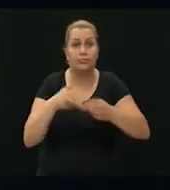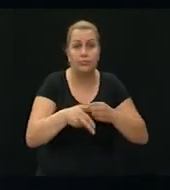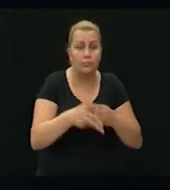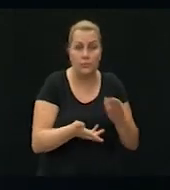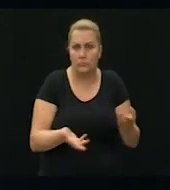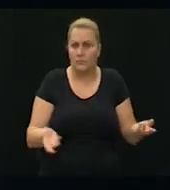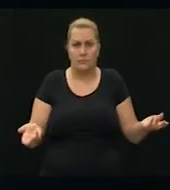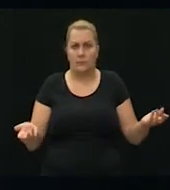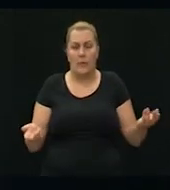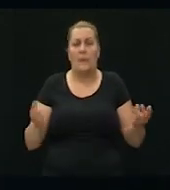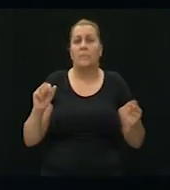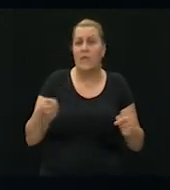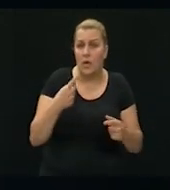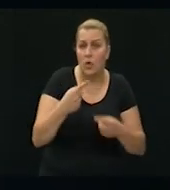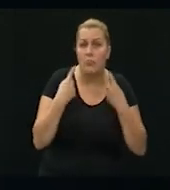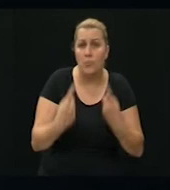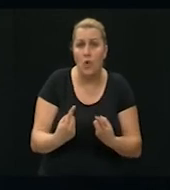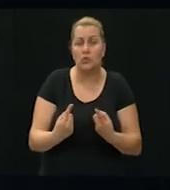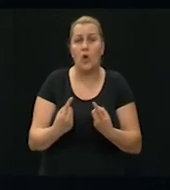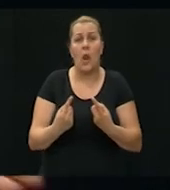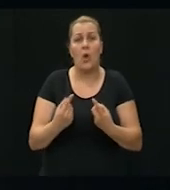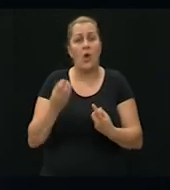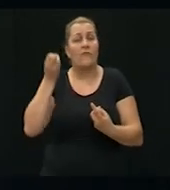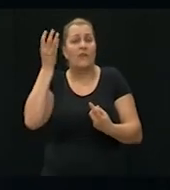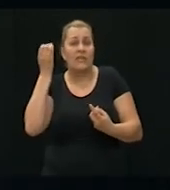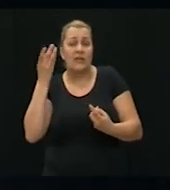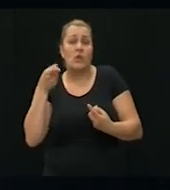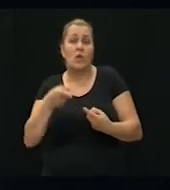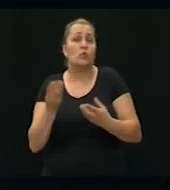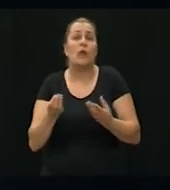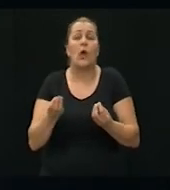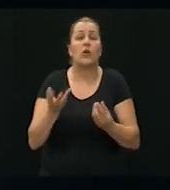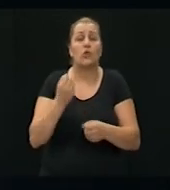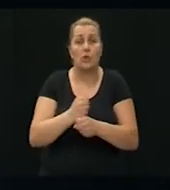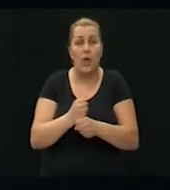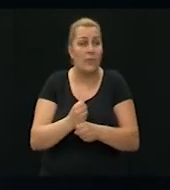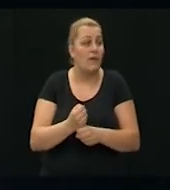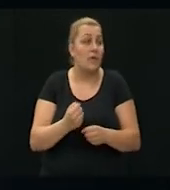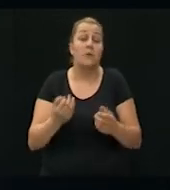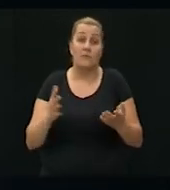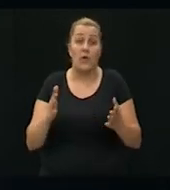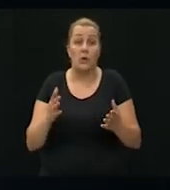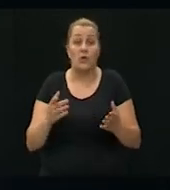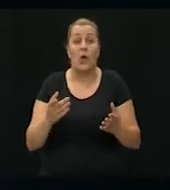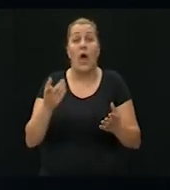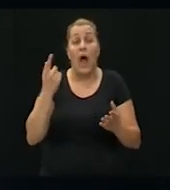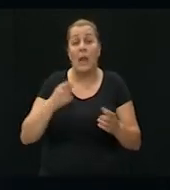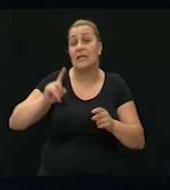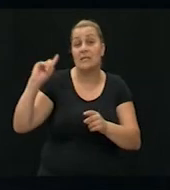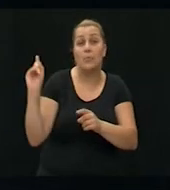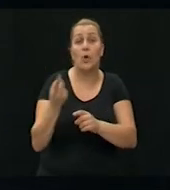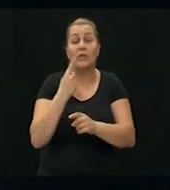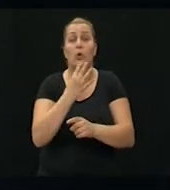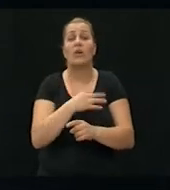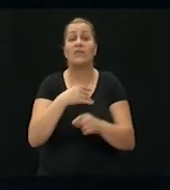postojalo fiktivno, u smislu da neko tu zamagli nešto, vjerojatno i. Ali kažem, da se protjeruje se